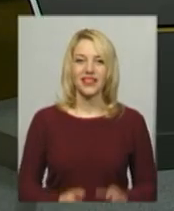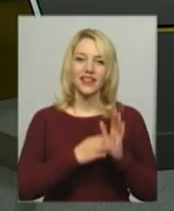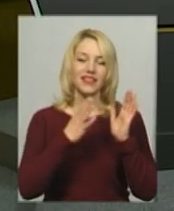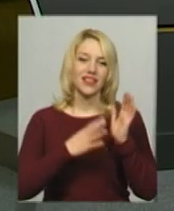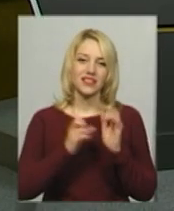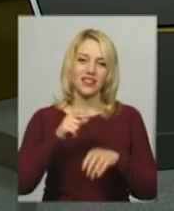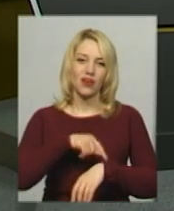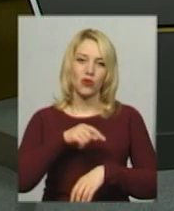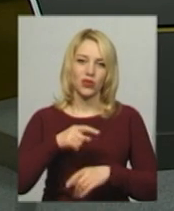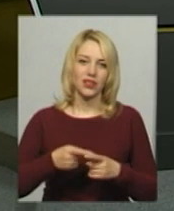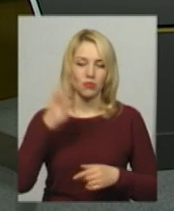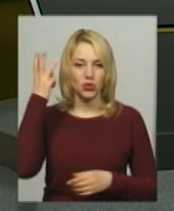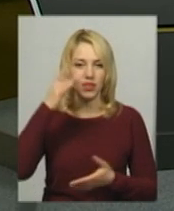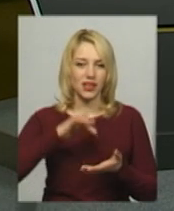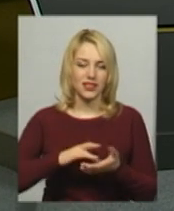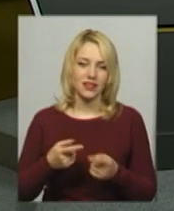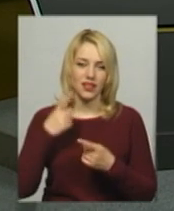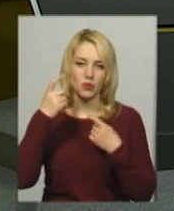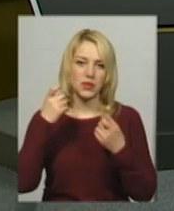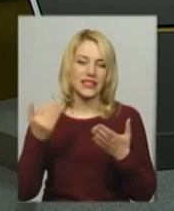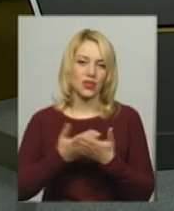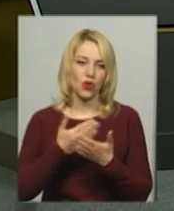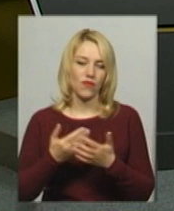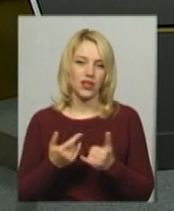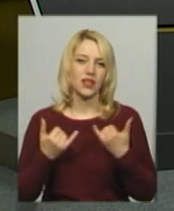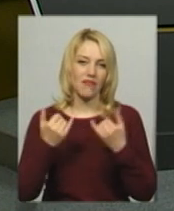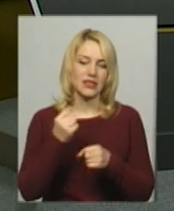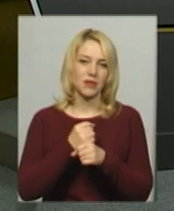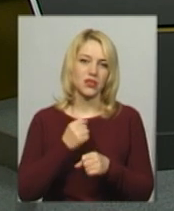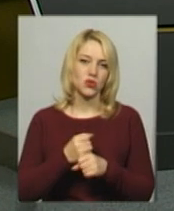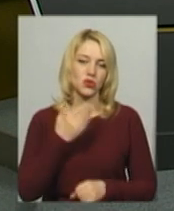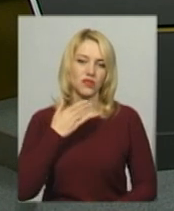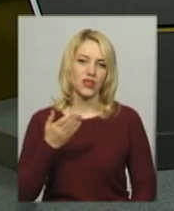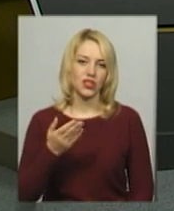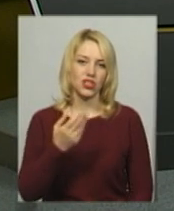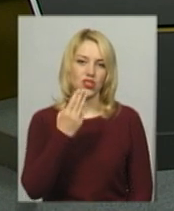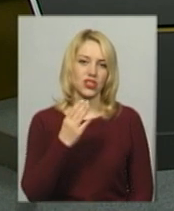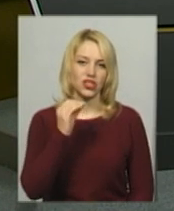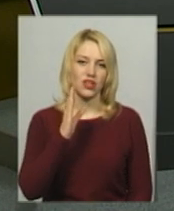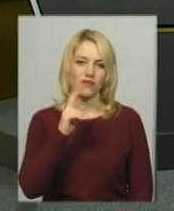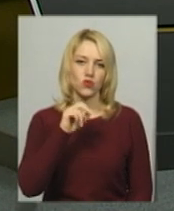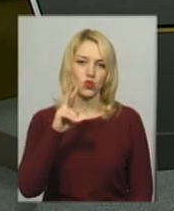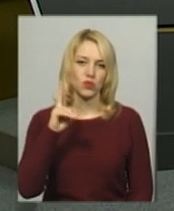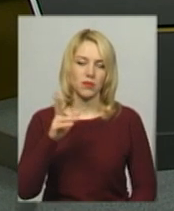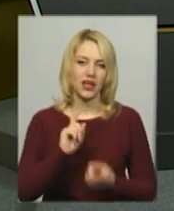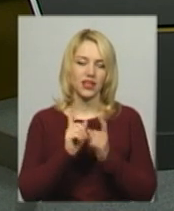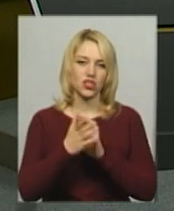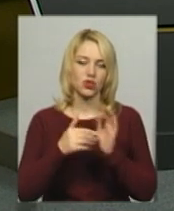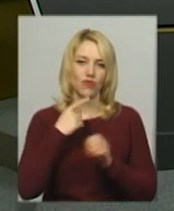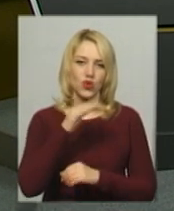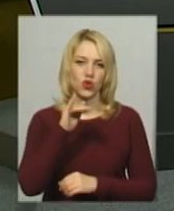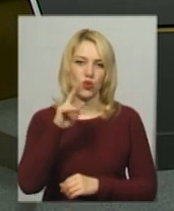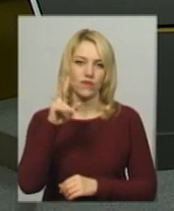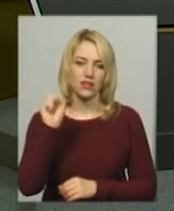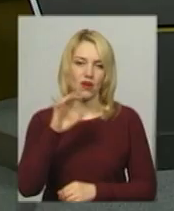19 на годиннику в ефірі «Поділля Центр» – інформаційний випуск новин. У студії для вас працюють ведуча Катерина Шевчук, на жестову мову перекладає Оксана